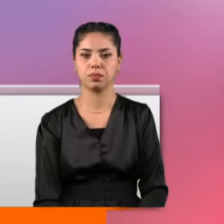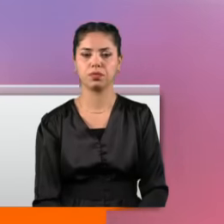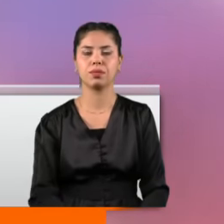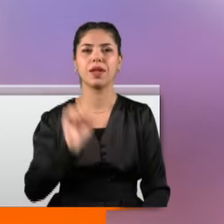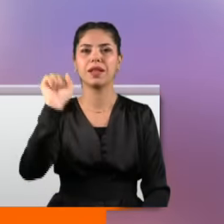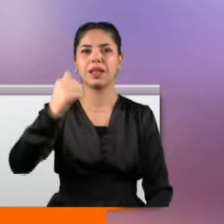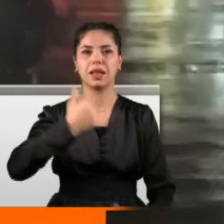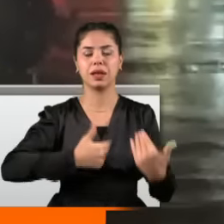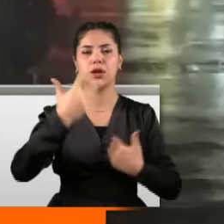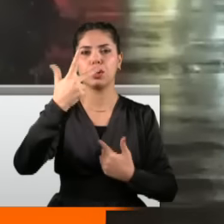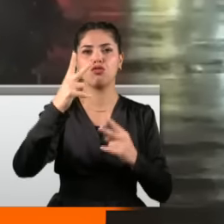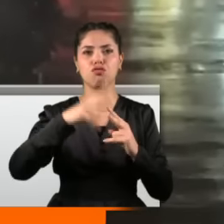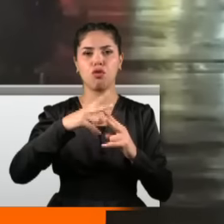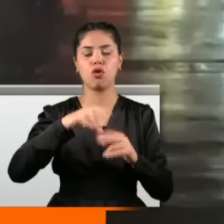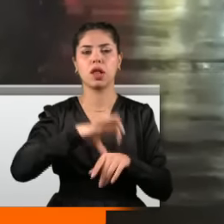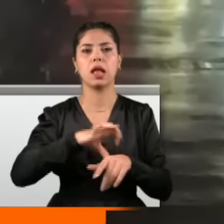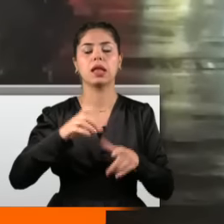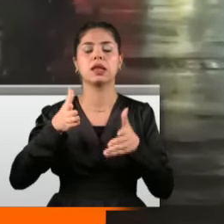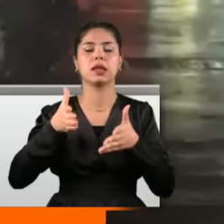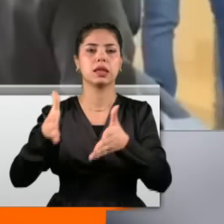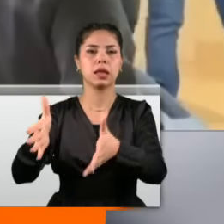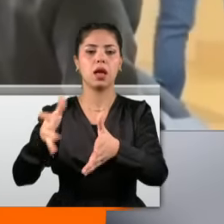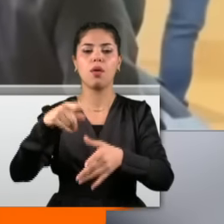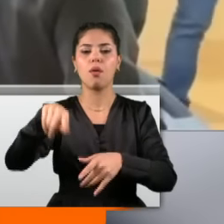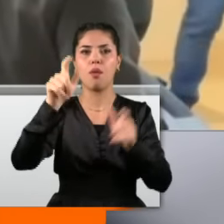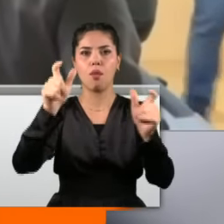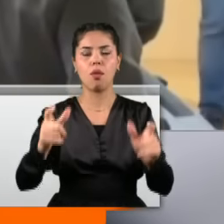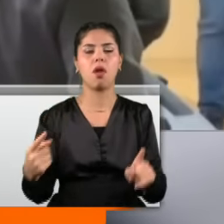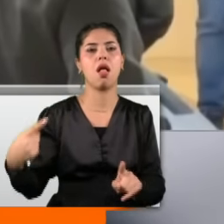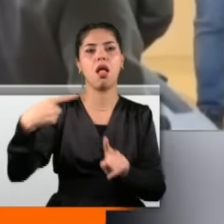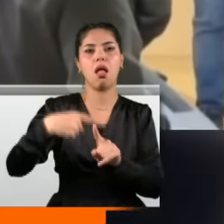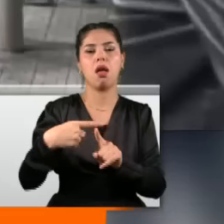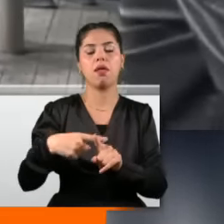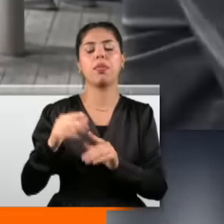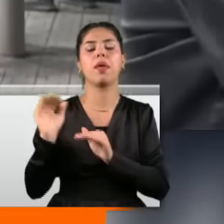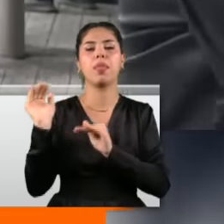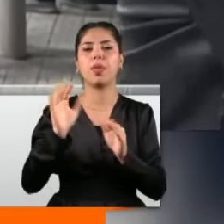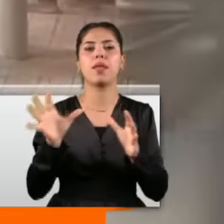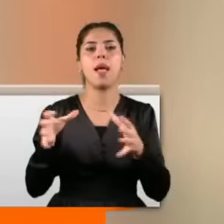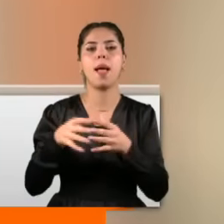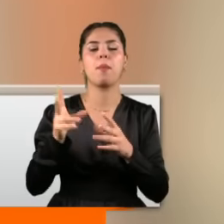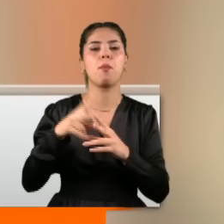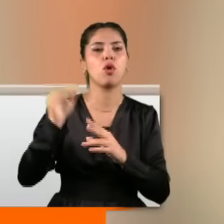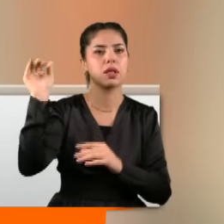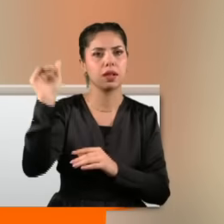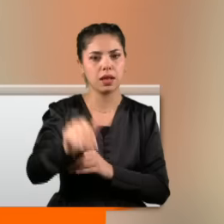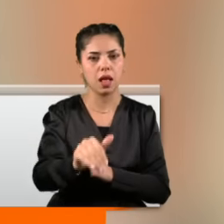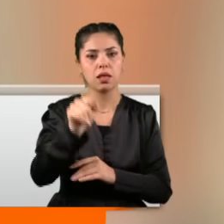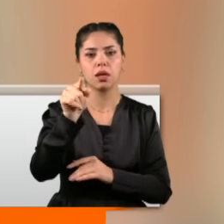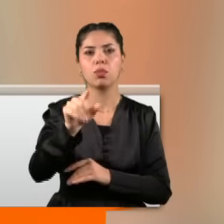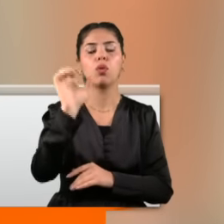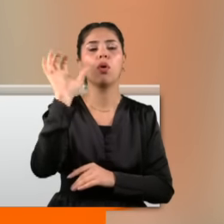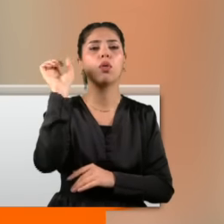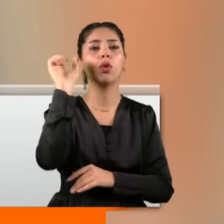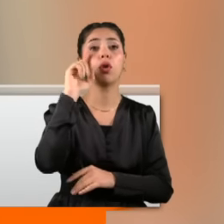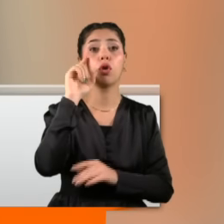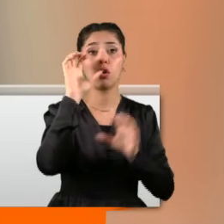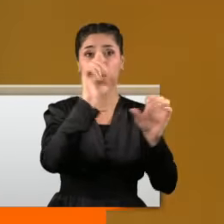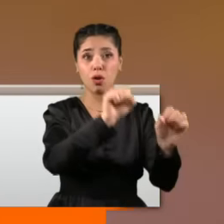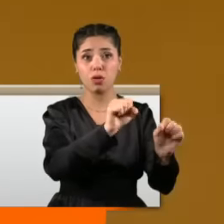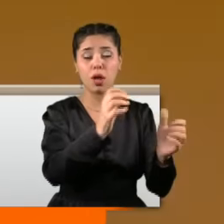Saldırıda yaralanan 3 polis hastaneye kaldırıldı. Bölgeye takviye polis ekibi sevk edildi. Gözaltına alınan saldırganı ise linçten